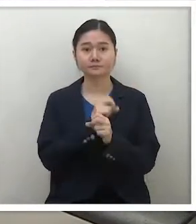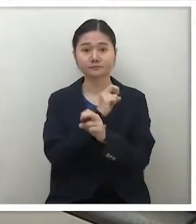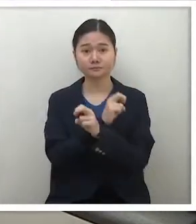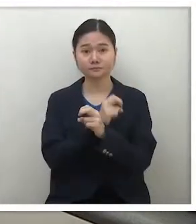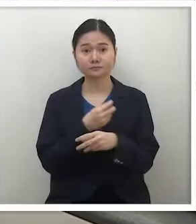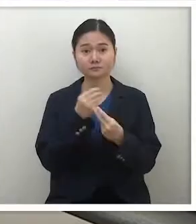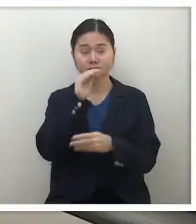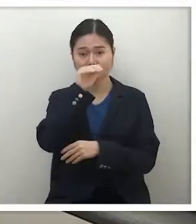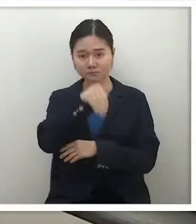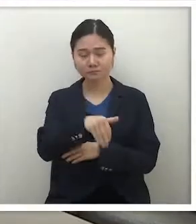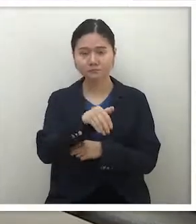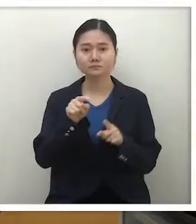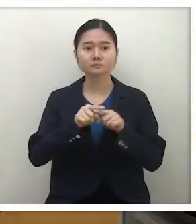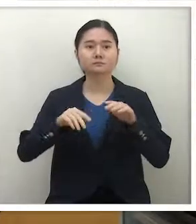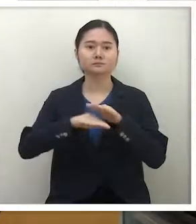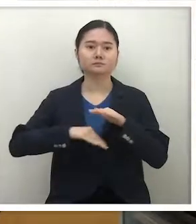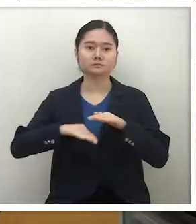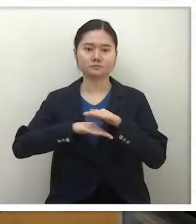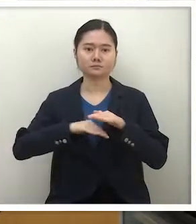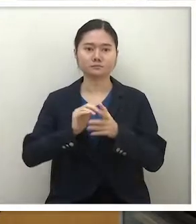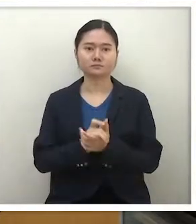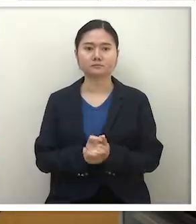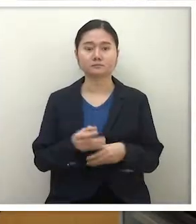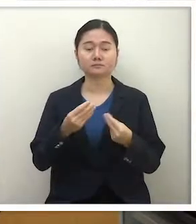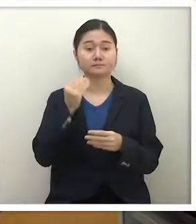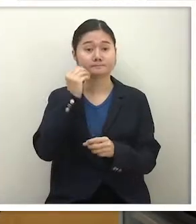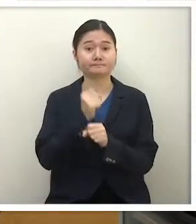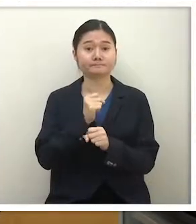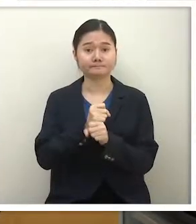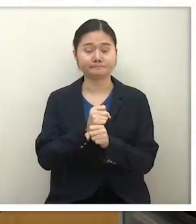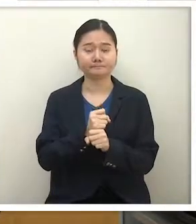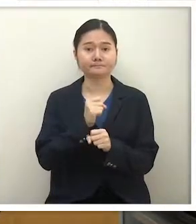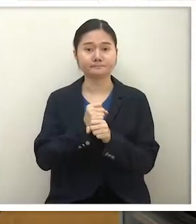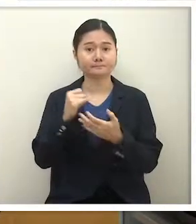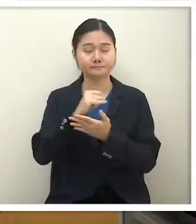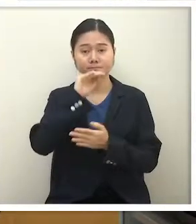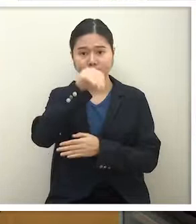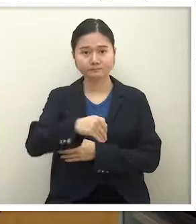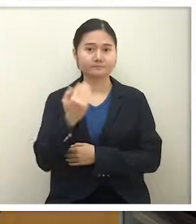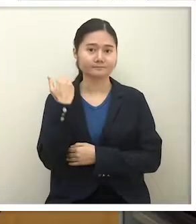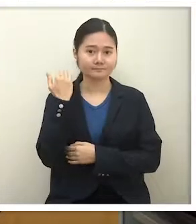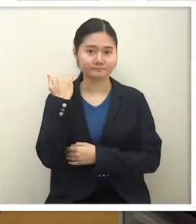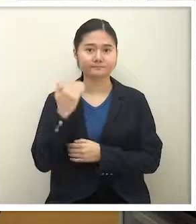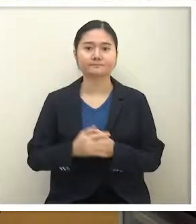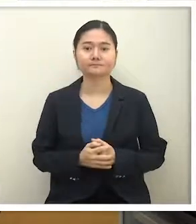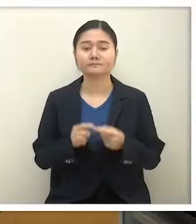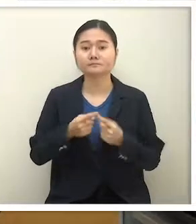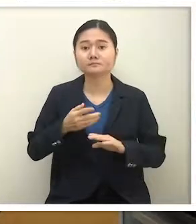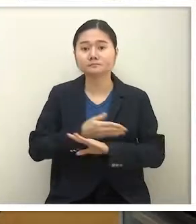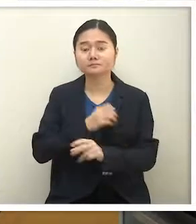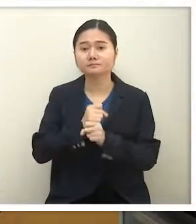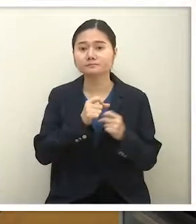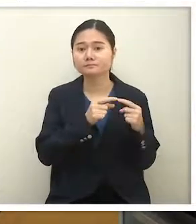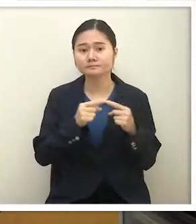ช้างเป็นเบื้องต้นนะครับเป็นเบื้องต้นเท่านั้นที่เราให้การบ้านไว้ให้ทำช้างเมื่อคราวที่แล้วแต่ก่อนที่เราจะ